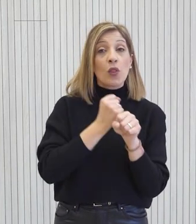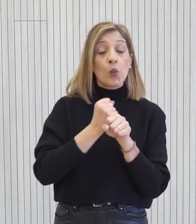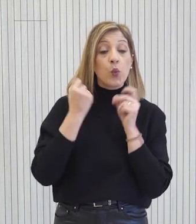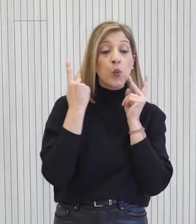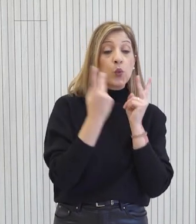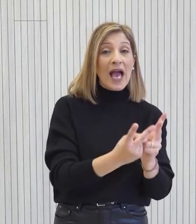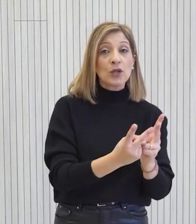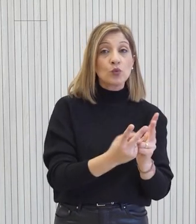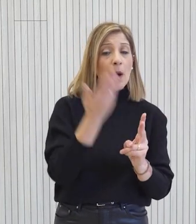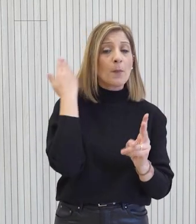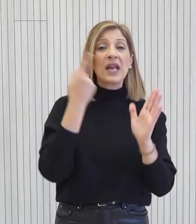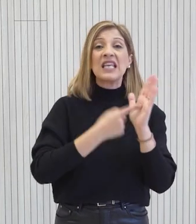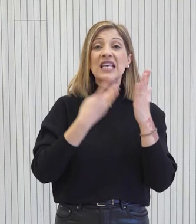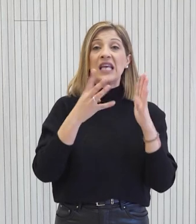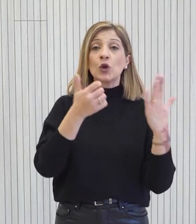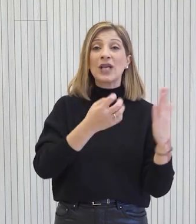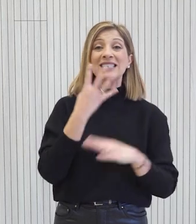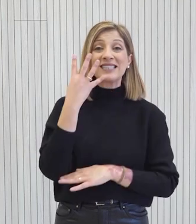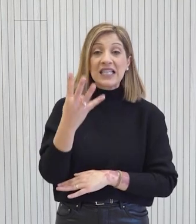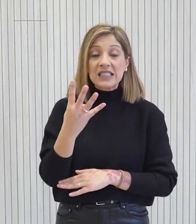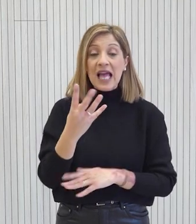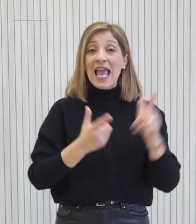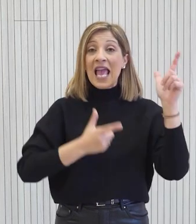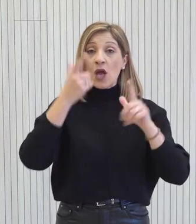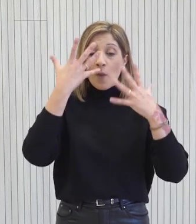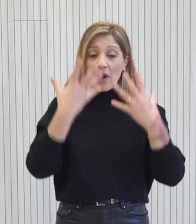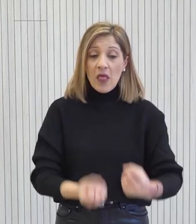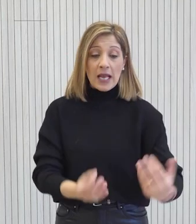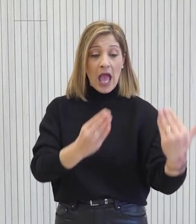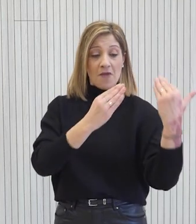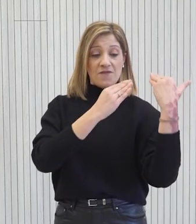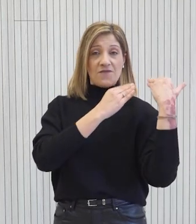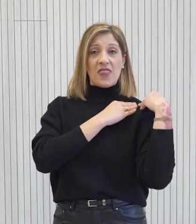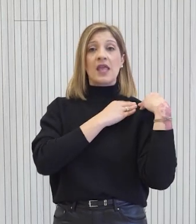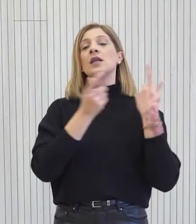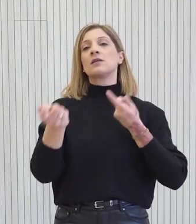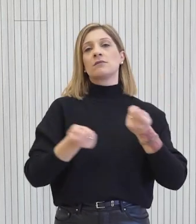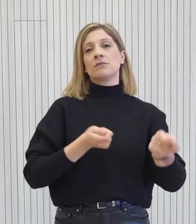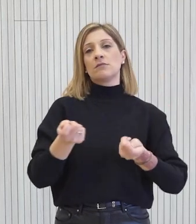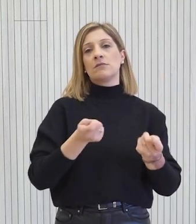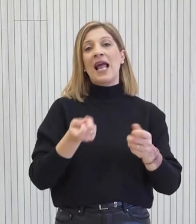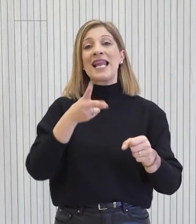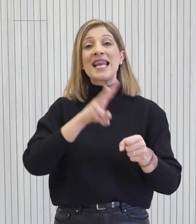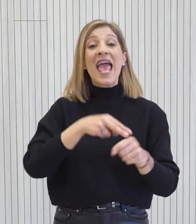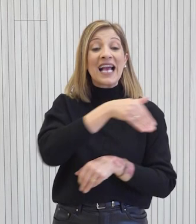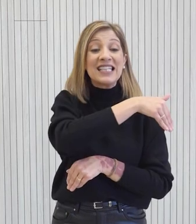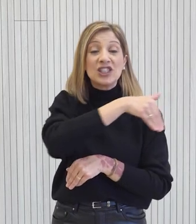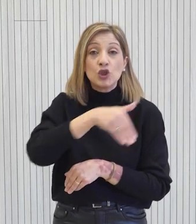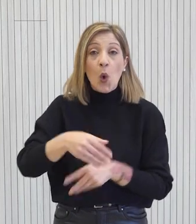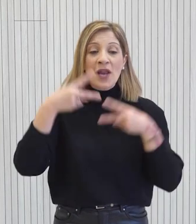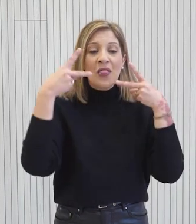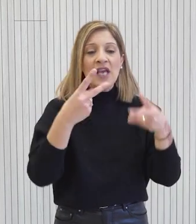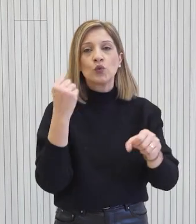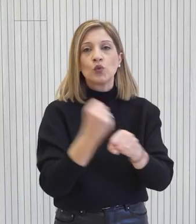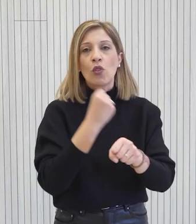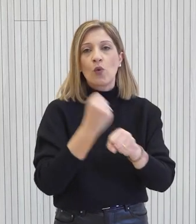από το 1964, έχει την ευθύνη και τον συντονισμό, την διασφάλιση του καθεστώτος της νεκρής ζώνης. Αυτή η